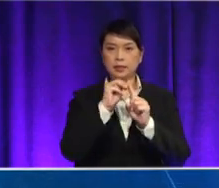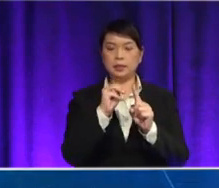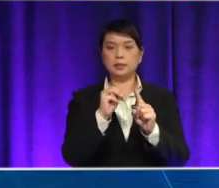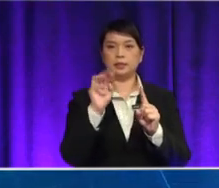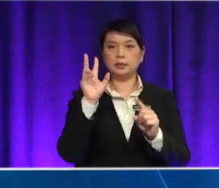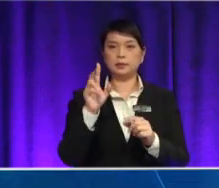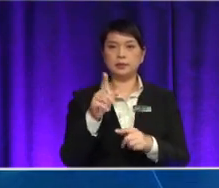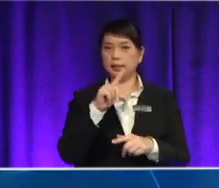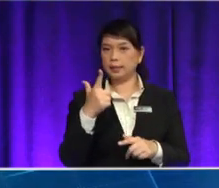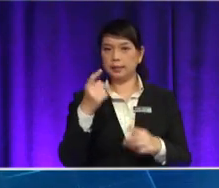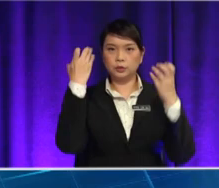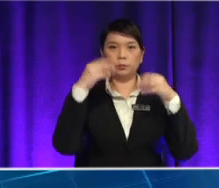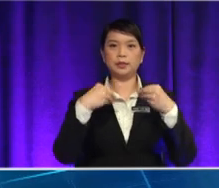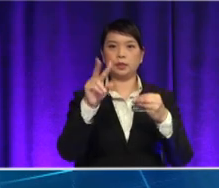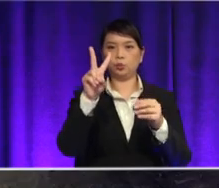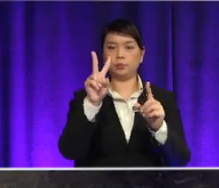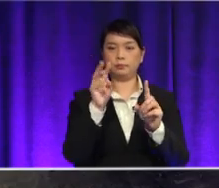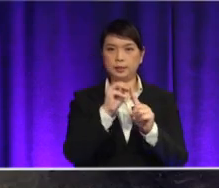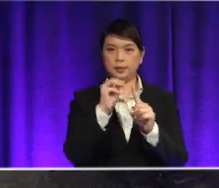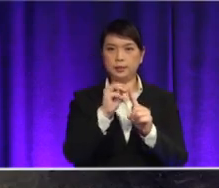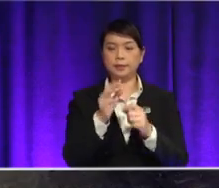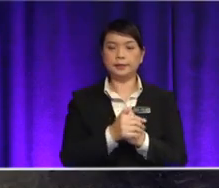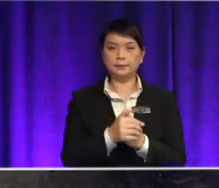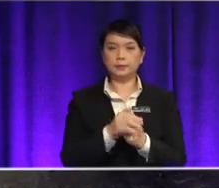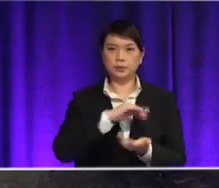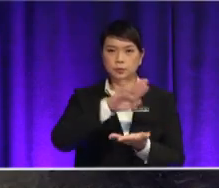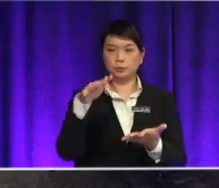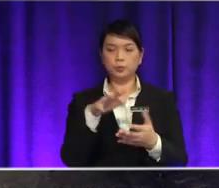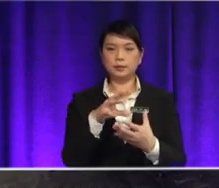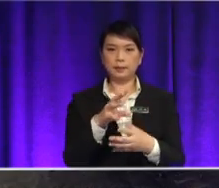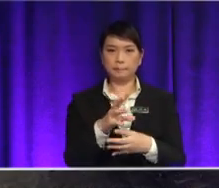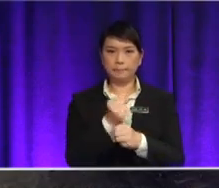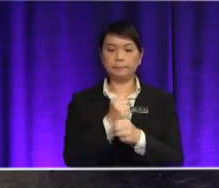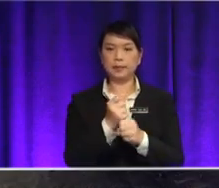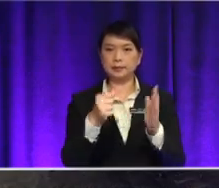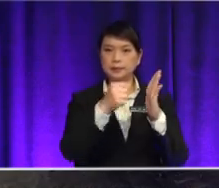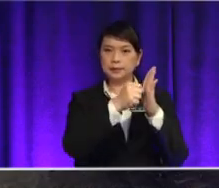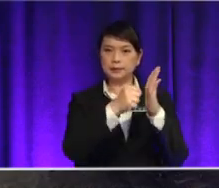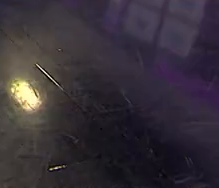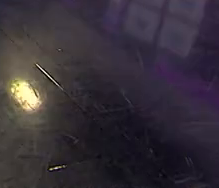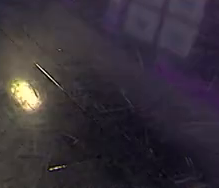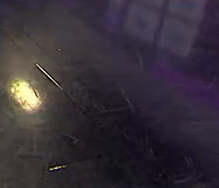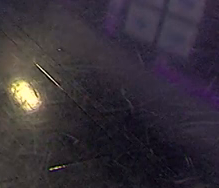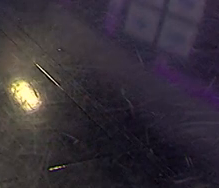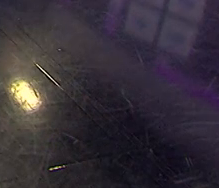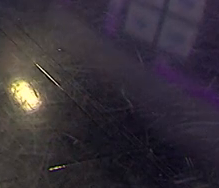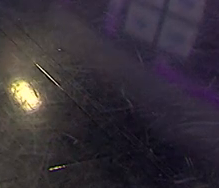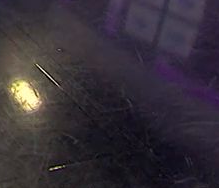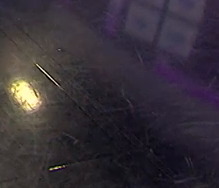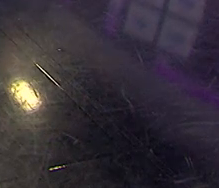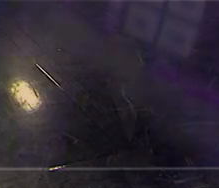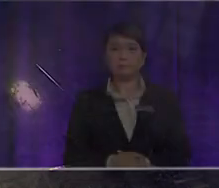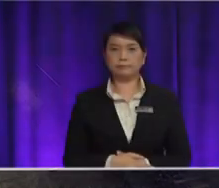lain kita bagi 2. Baik, tahniah semua ganjaran untuk murid-murid. Alia dapat 3 pelekat. Baik. Baiklah.